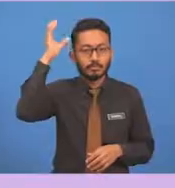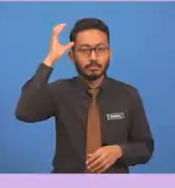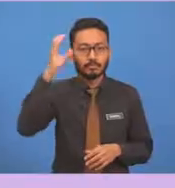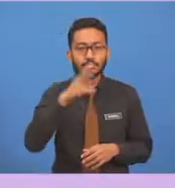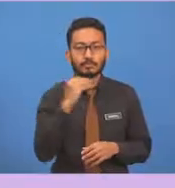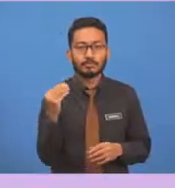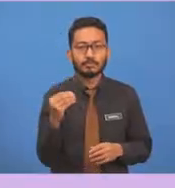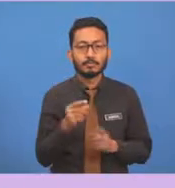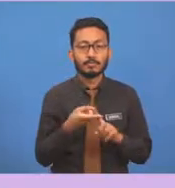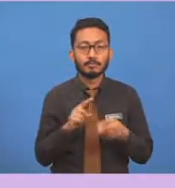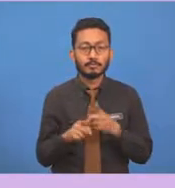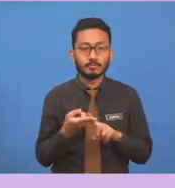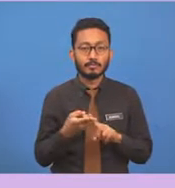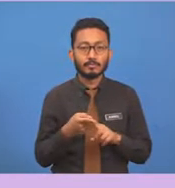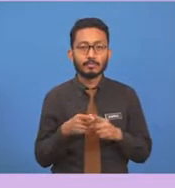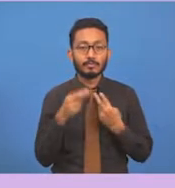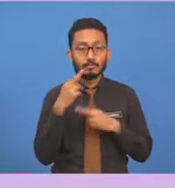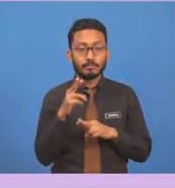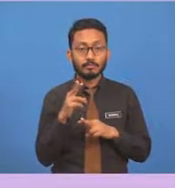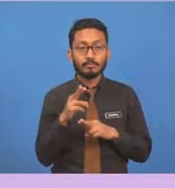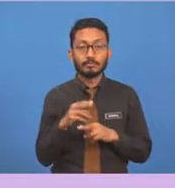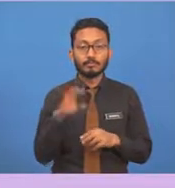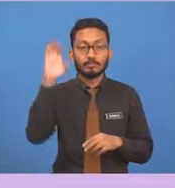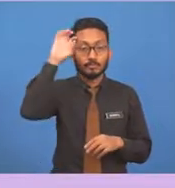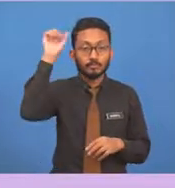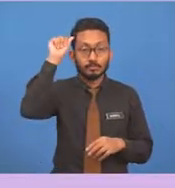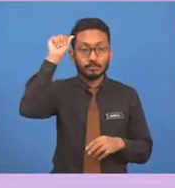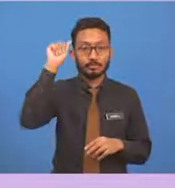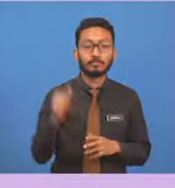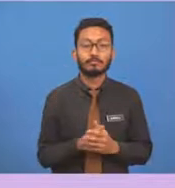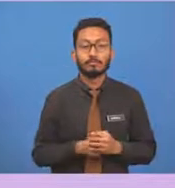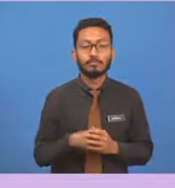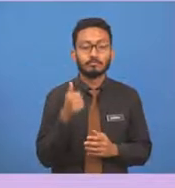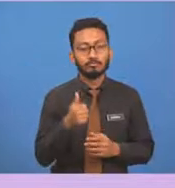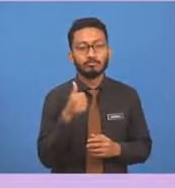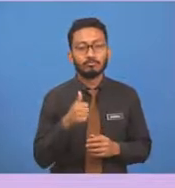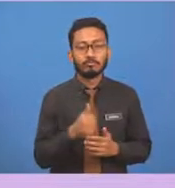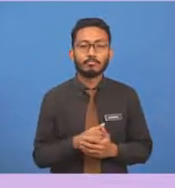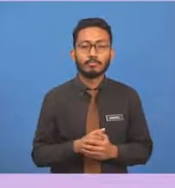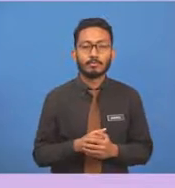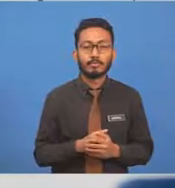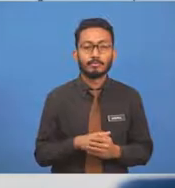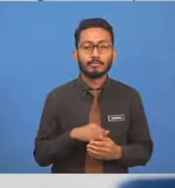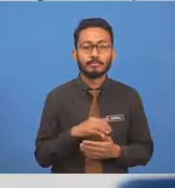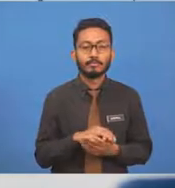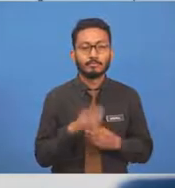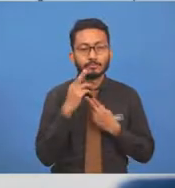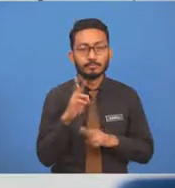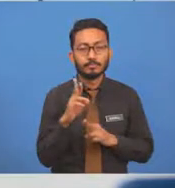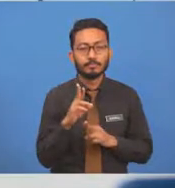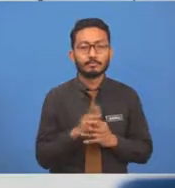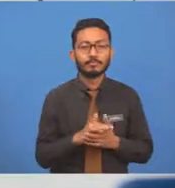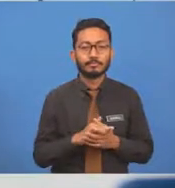Selua? Ya, bagus, murid-murid. Semua murid dalam gambar tersebut menghormati pelawat sekolah. Apabila